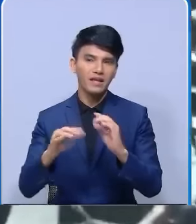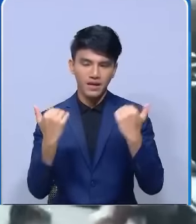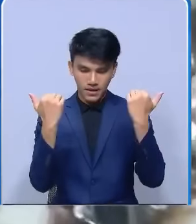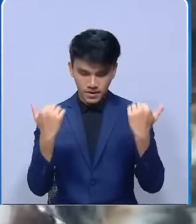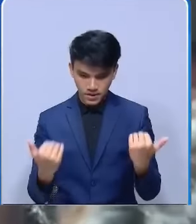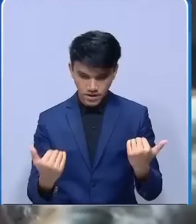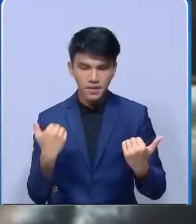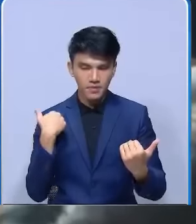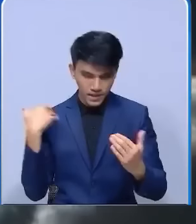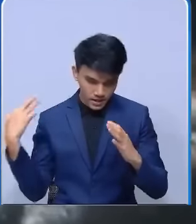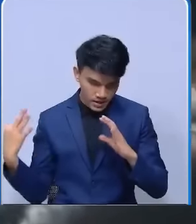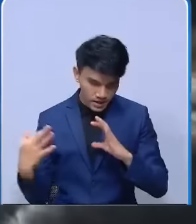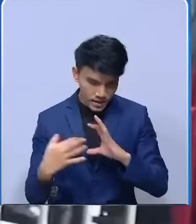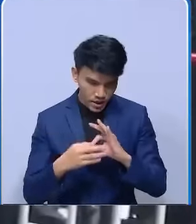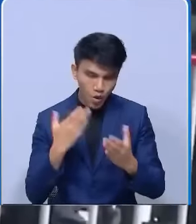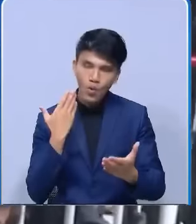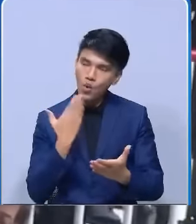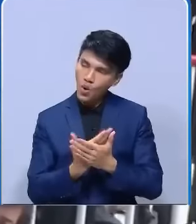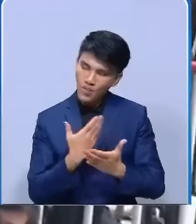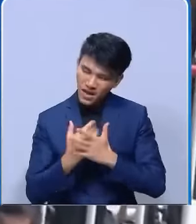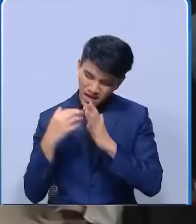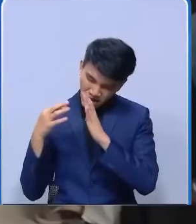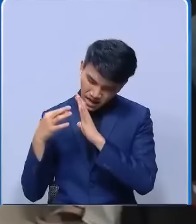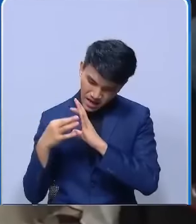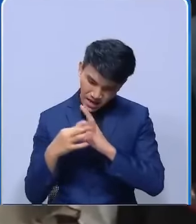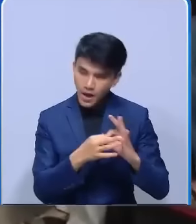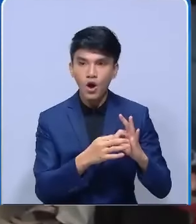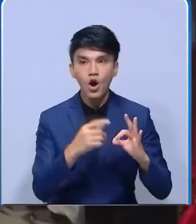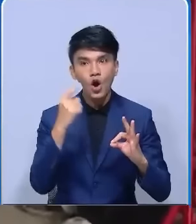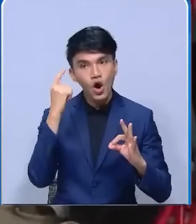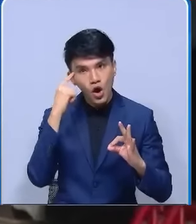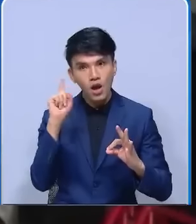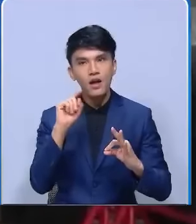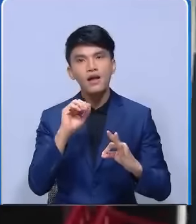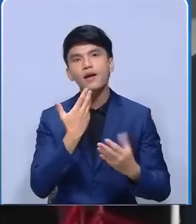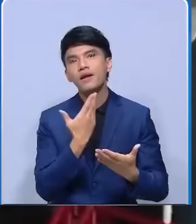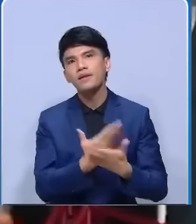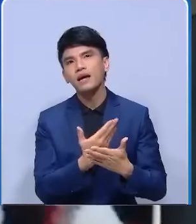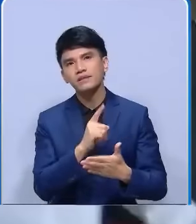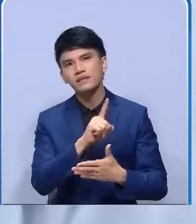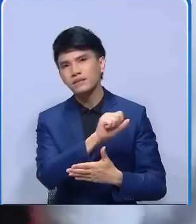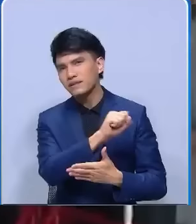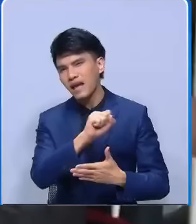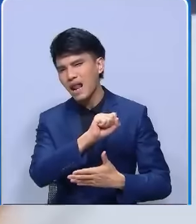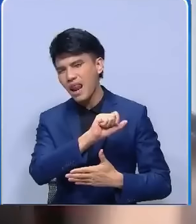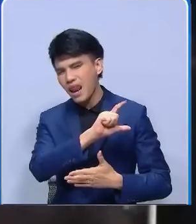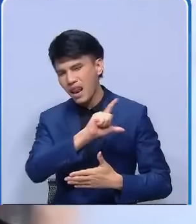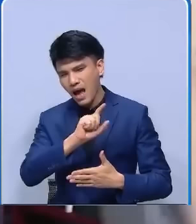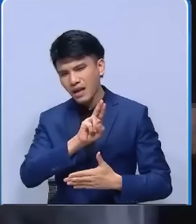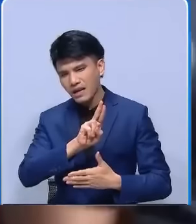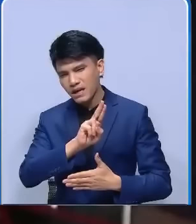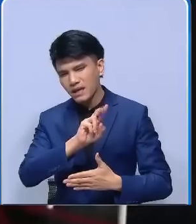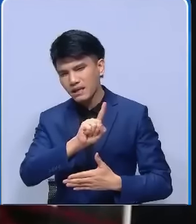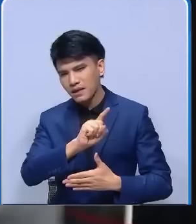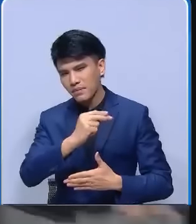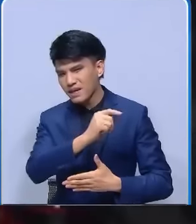เส้นเงินทิ้งร่องรอยอะไรบางอย่างก็แล้วกันหวังว่าความจริงมันจะปรากฏจัรายได้แสนล้านจ่ายส่วยหมื่นล้านหรือราได้จริง